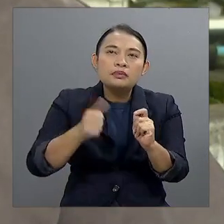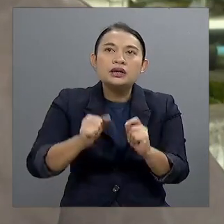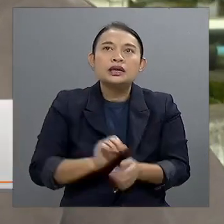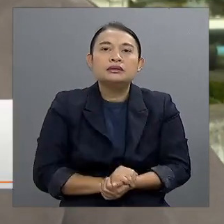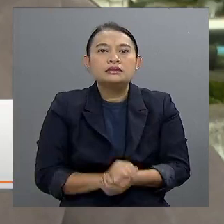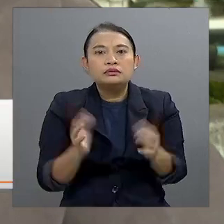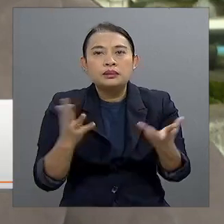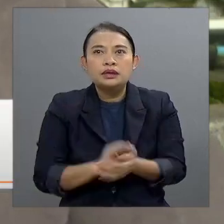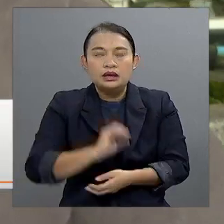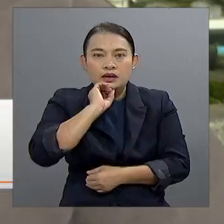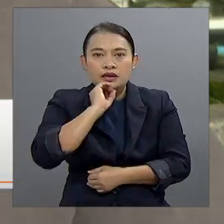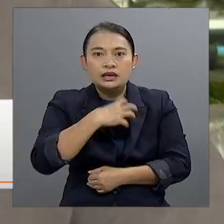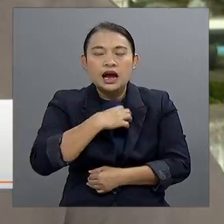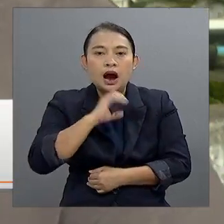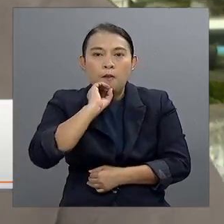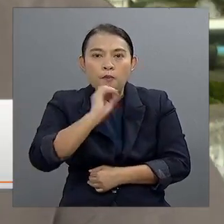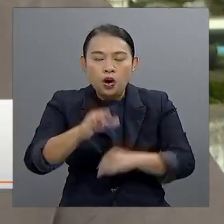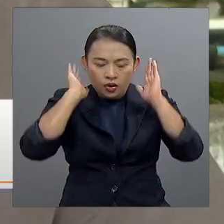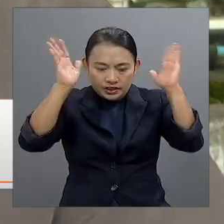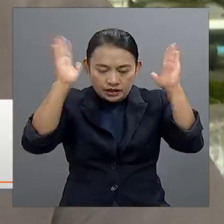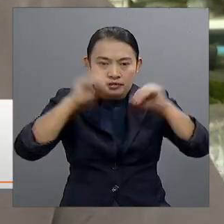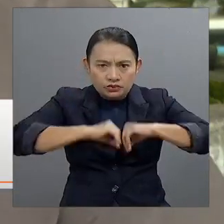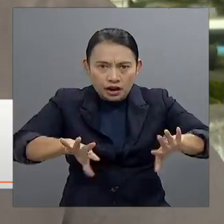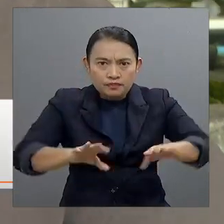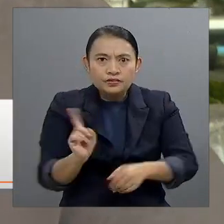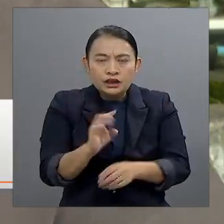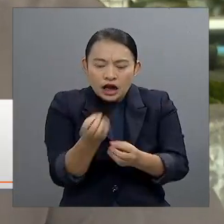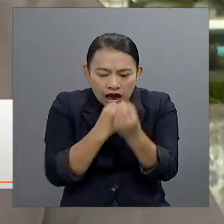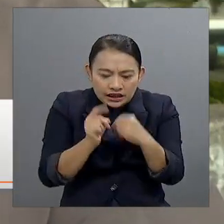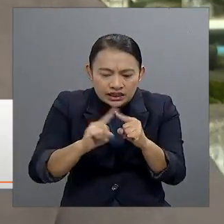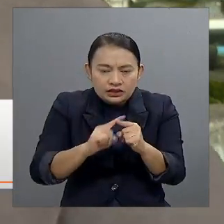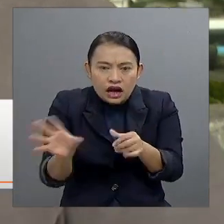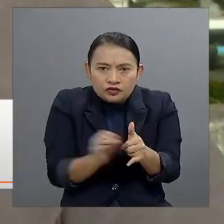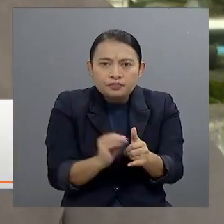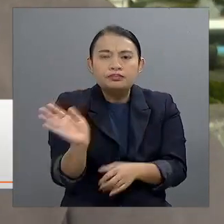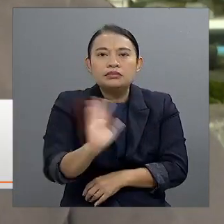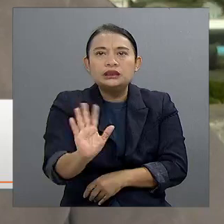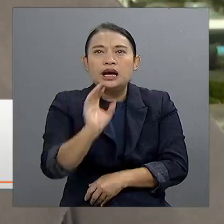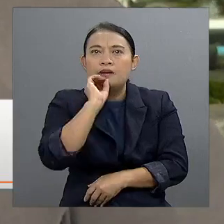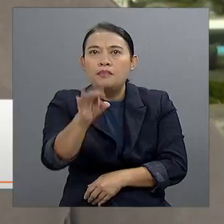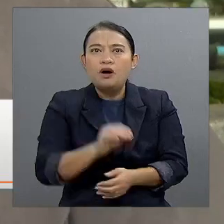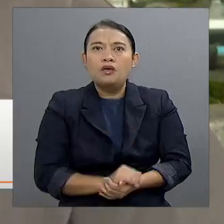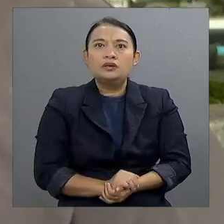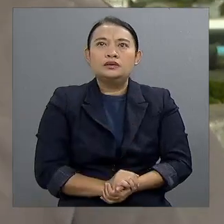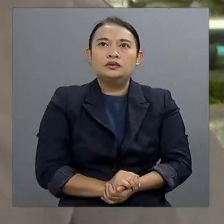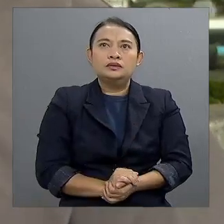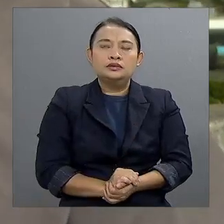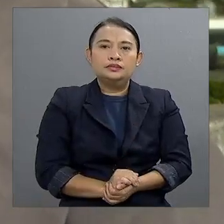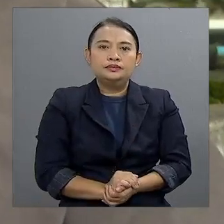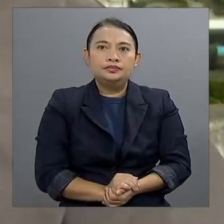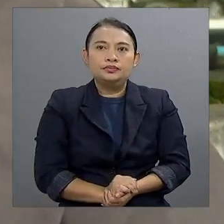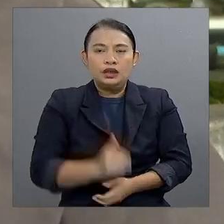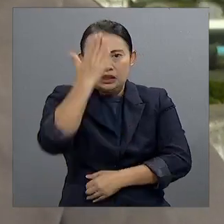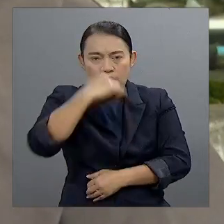มากับอาหารยังไงช่วยทางร้านอาหารคือให้ประชาสัมพันธ์ว่ามันไม่ได้ติดมากับอาหารมันเป็นโรคที่มันติดทาง